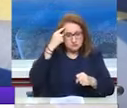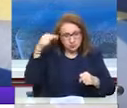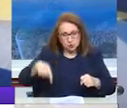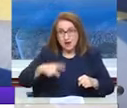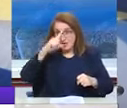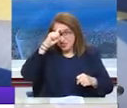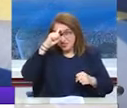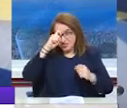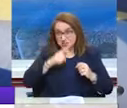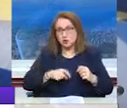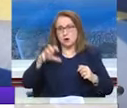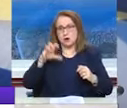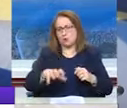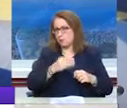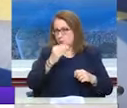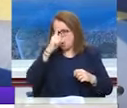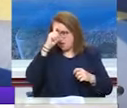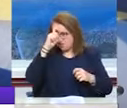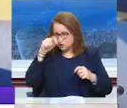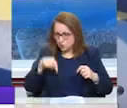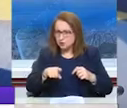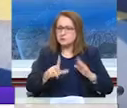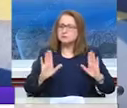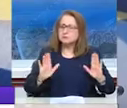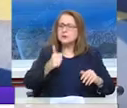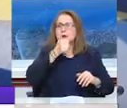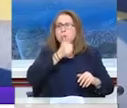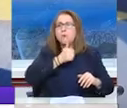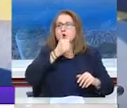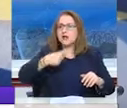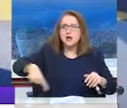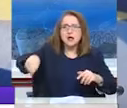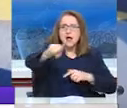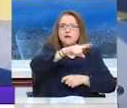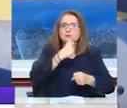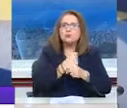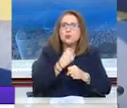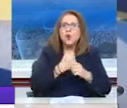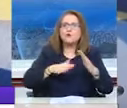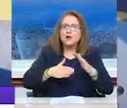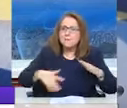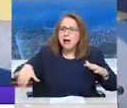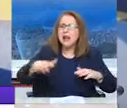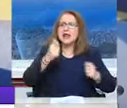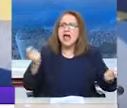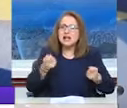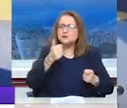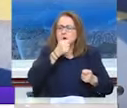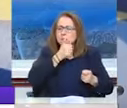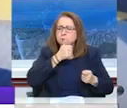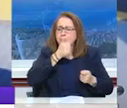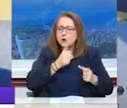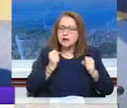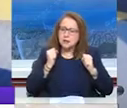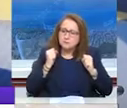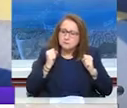δύσκολο εργασιακό περιβάλλον και να επιδείξει υπομονή και αντοχή μέχρι να ξεπεραστεί η κρίση.